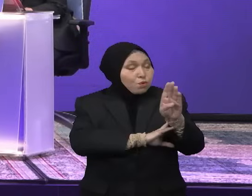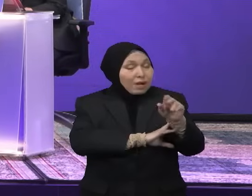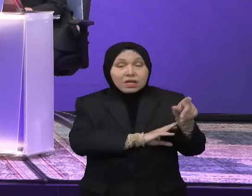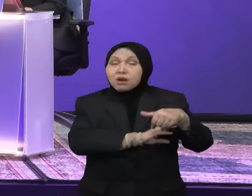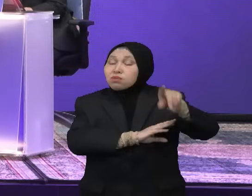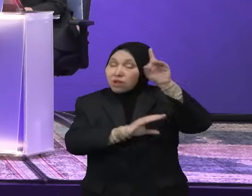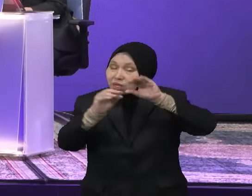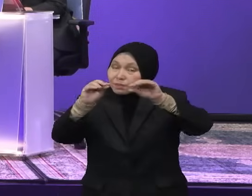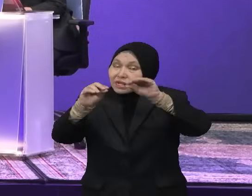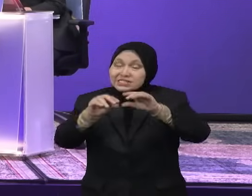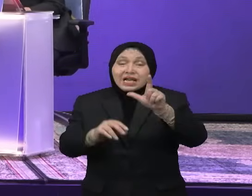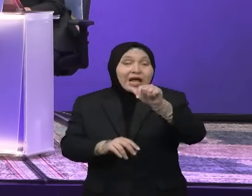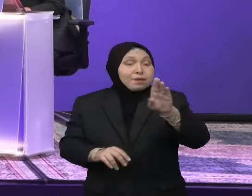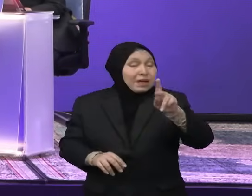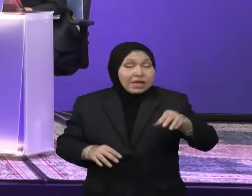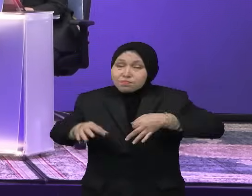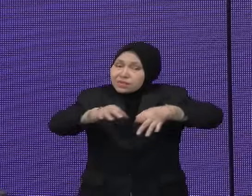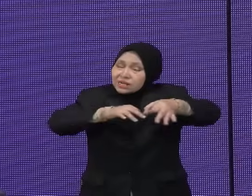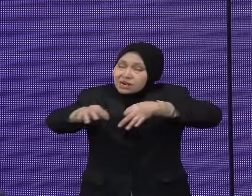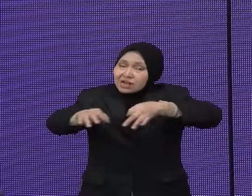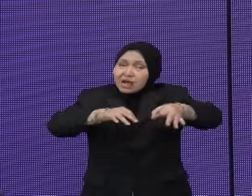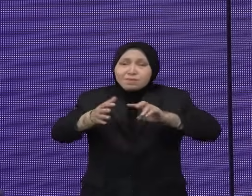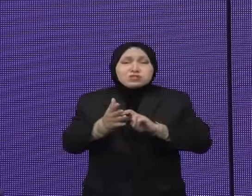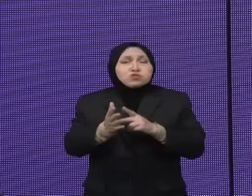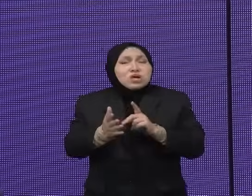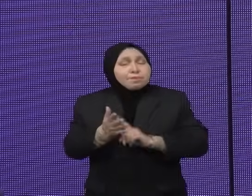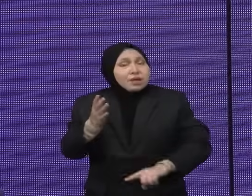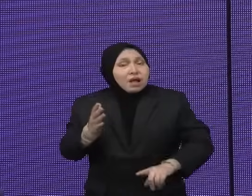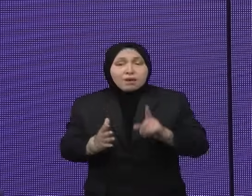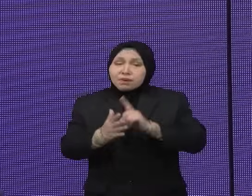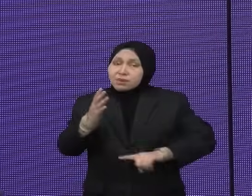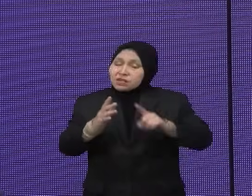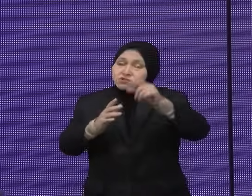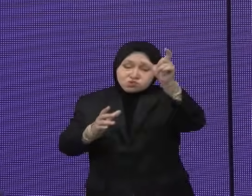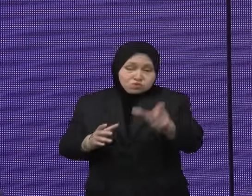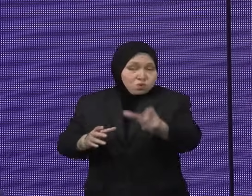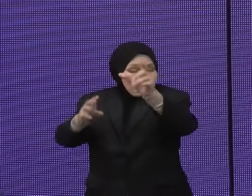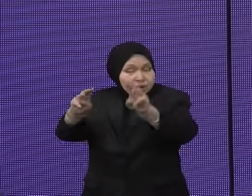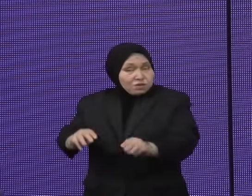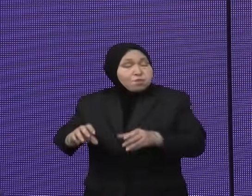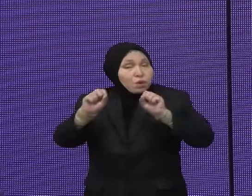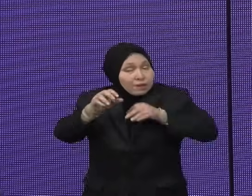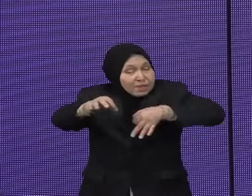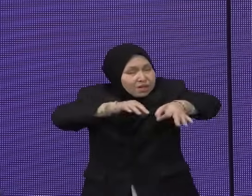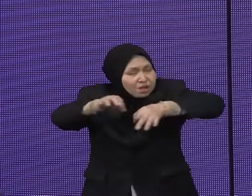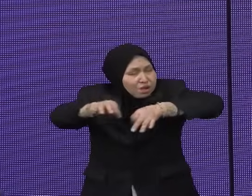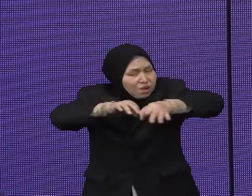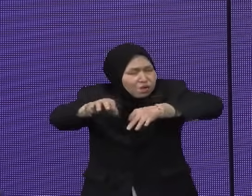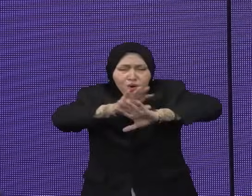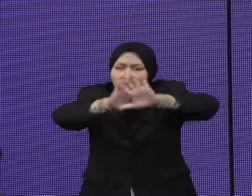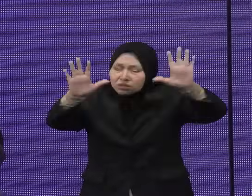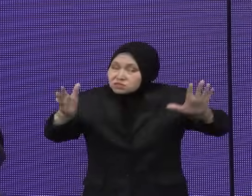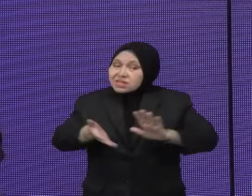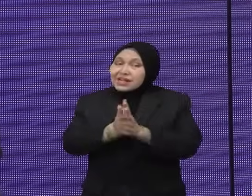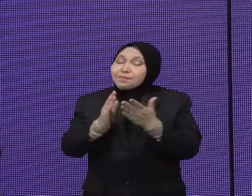yang mengajarkan al-bayan, menerangkan. Maksudnya apa? Apabila seseorang itu dapat menerangkan dengan jelas, maka dia akan jadi